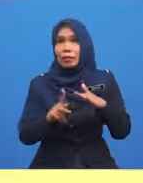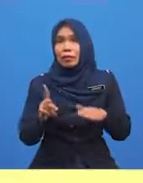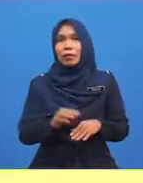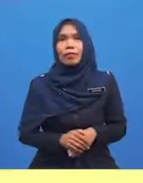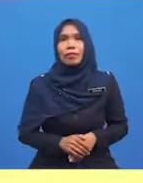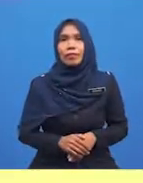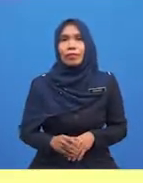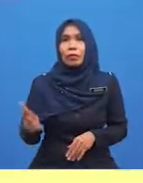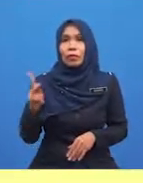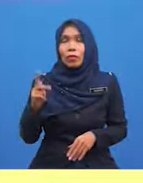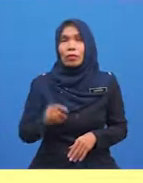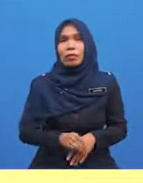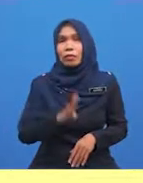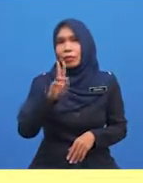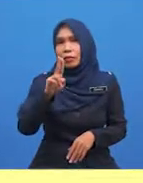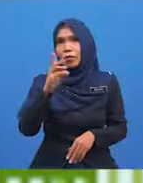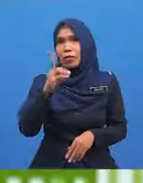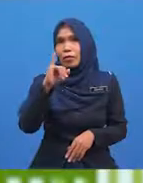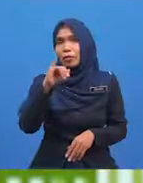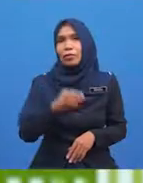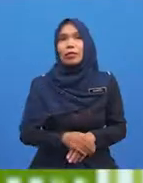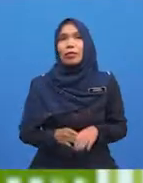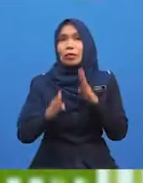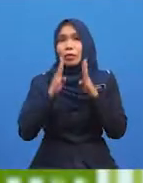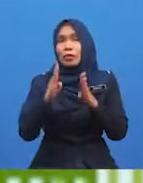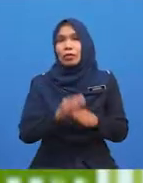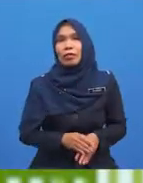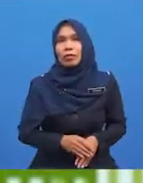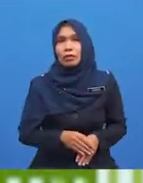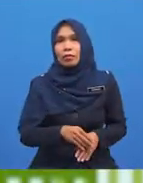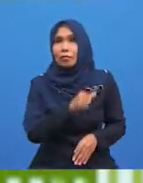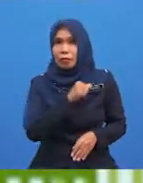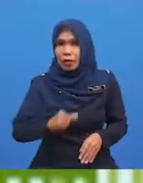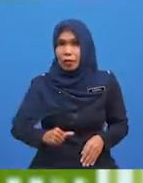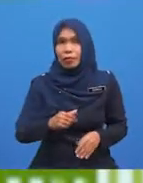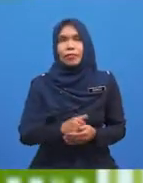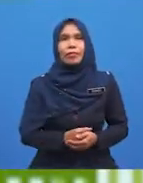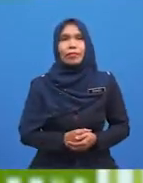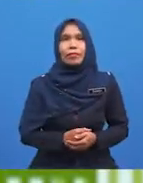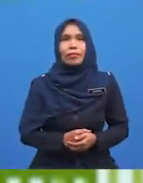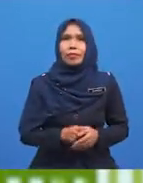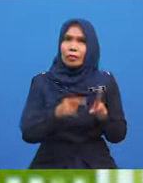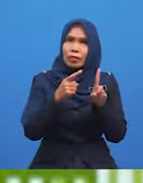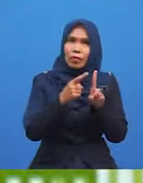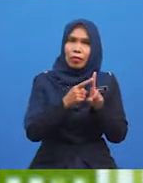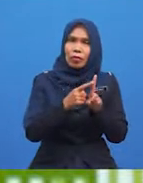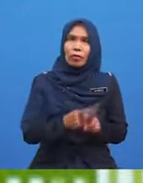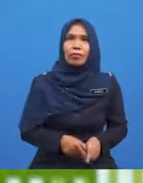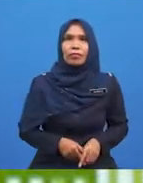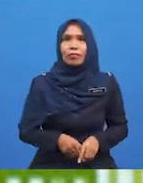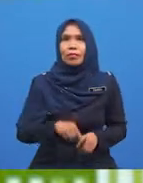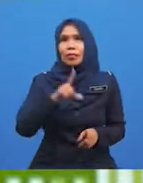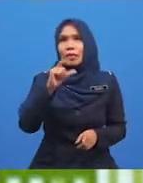budi bicara baginda. Ya, perkara tersebut ialah melantik Perdana Menteri,